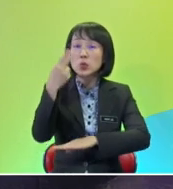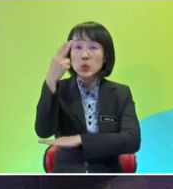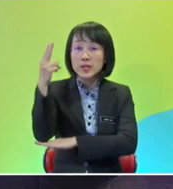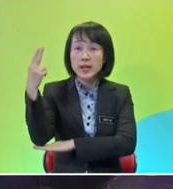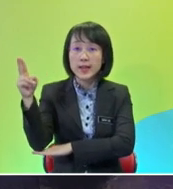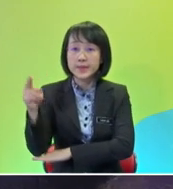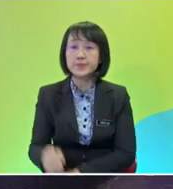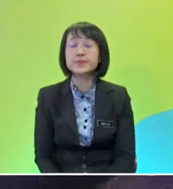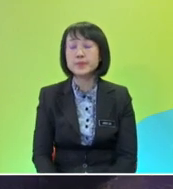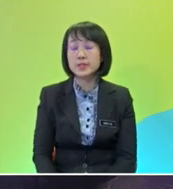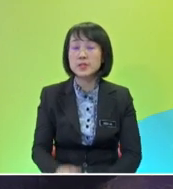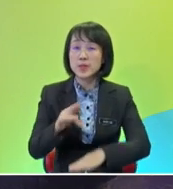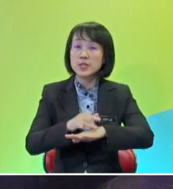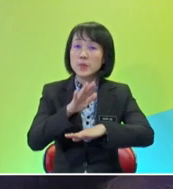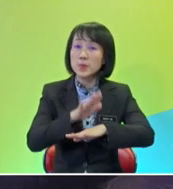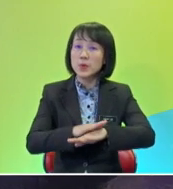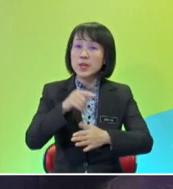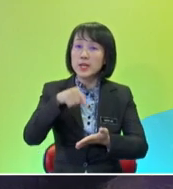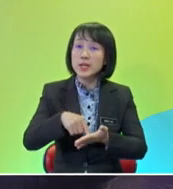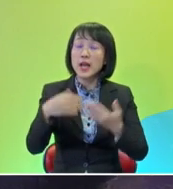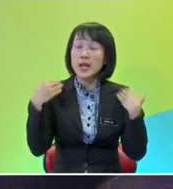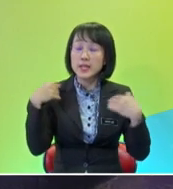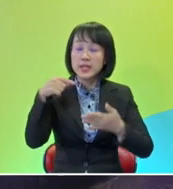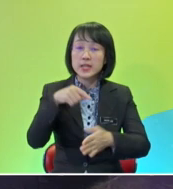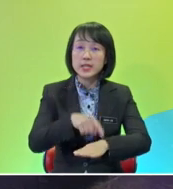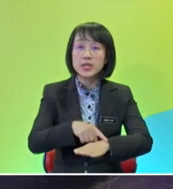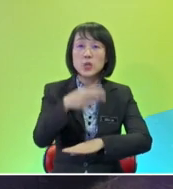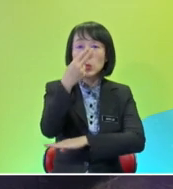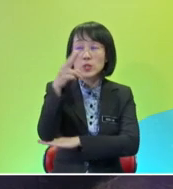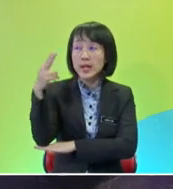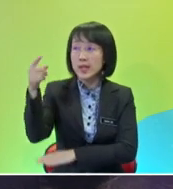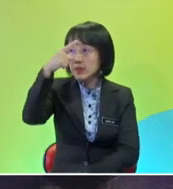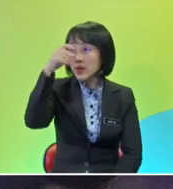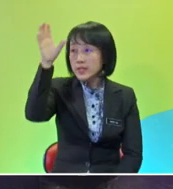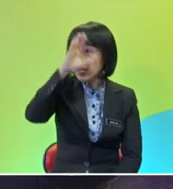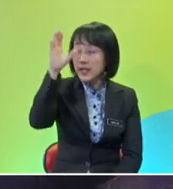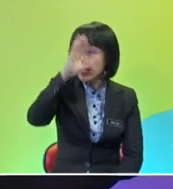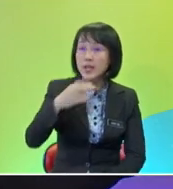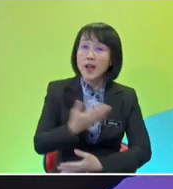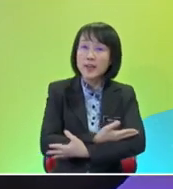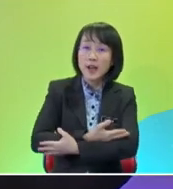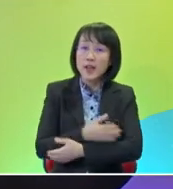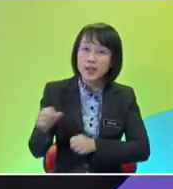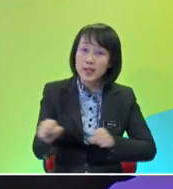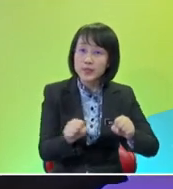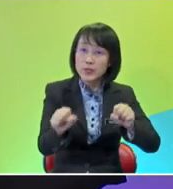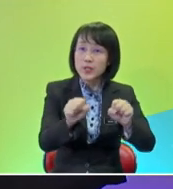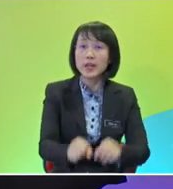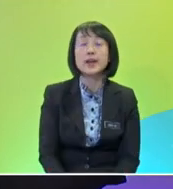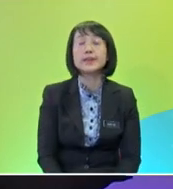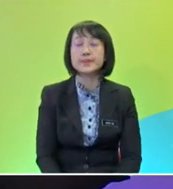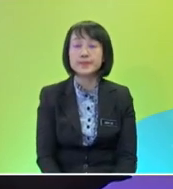air, anak-anak sungai. Dia tak macam nyamuk Aedes. Nyamuk Aedes dia cari tempat air jernih.